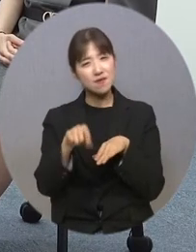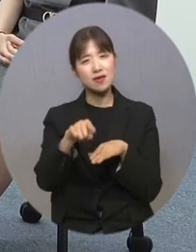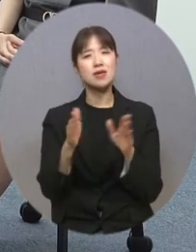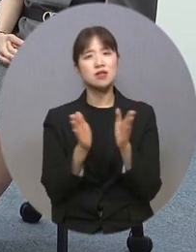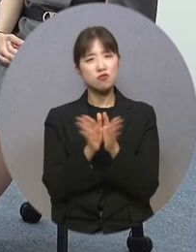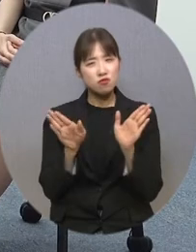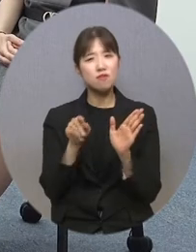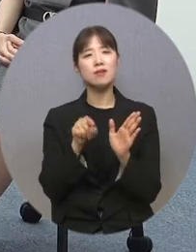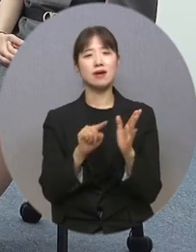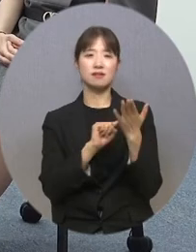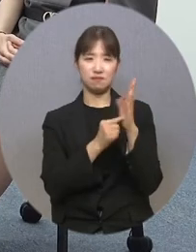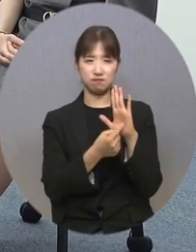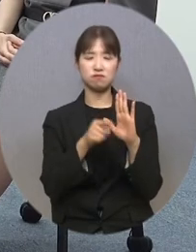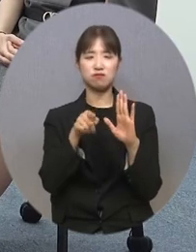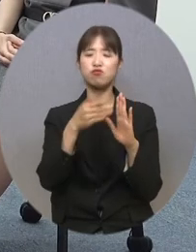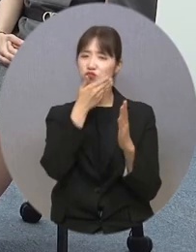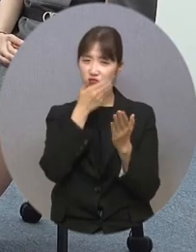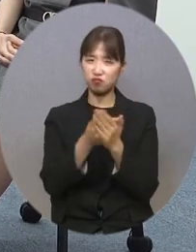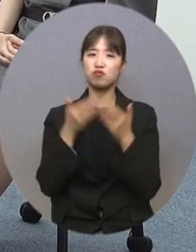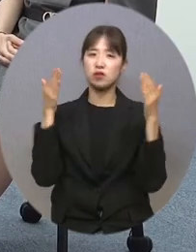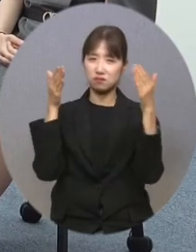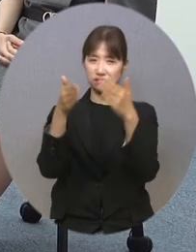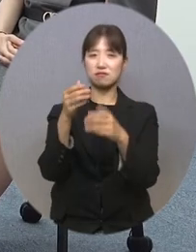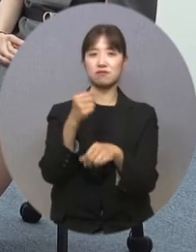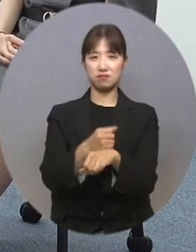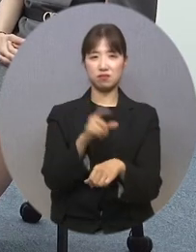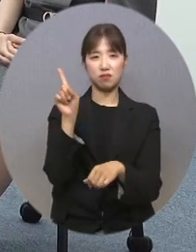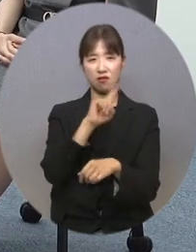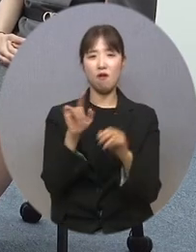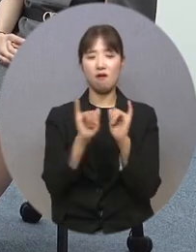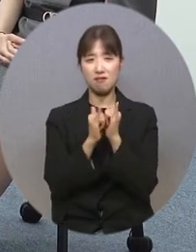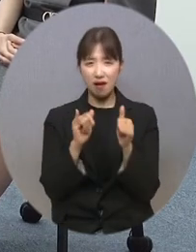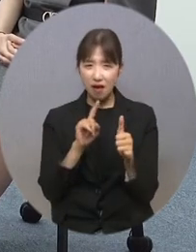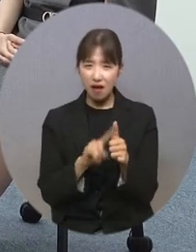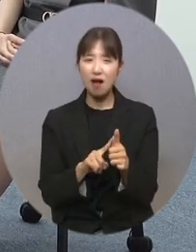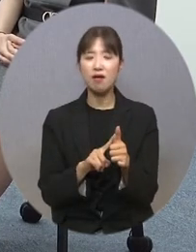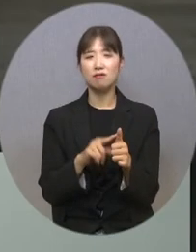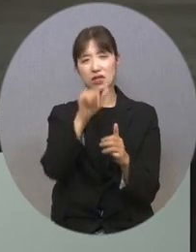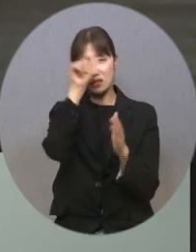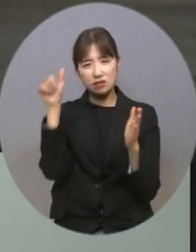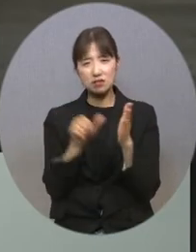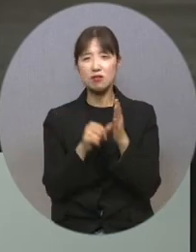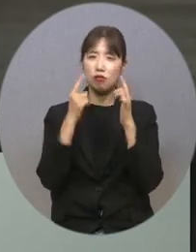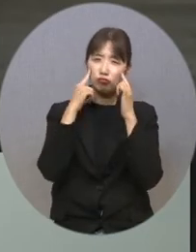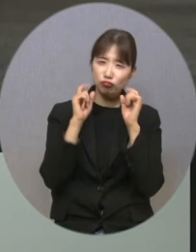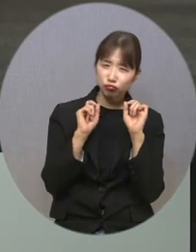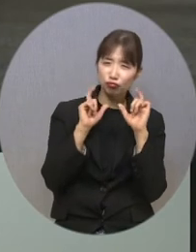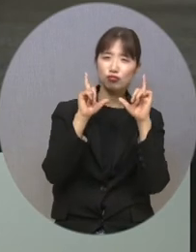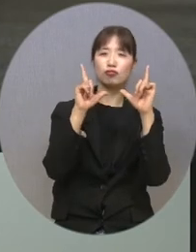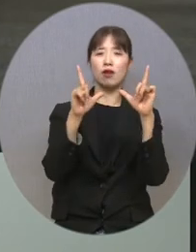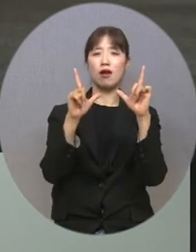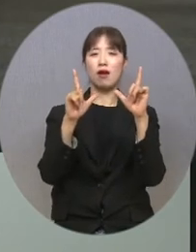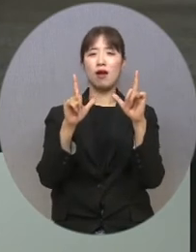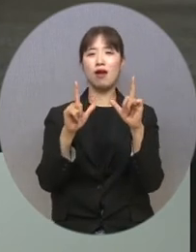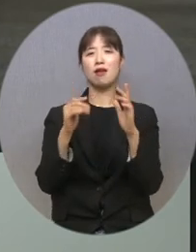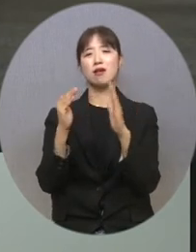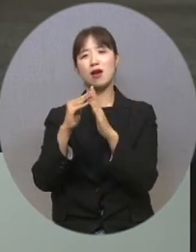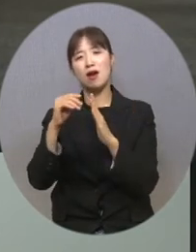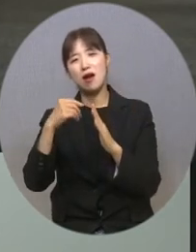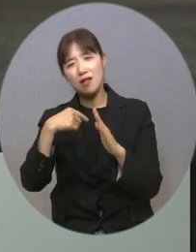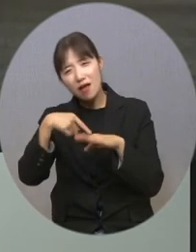굉장히 중요한 지향 점입니다 어떤 한 사람의 삶이 눈떠서 귀가해서 잠들 때까지